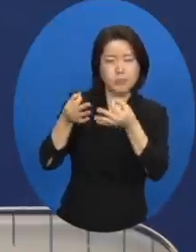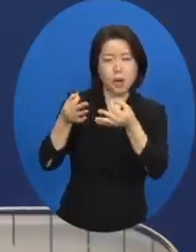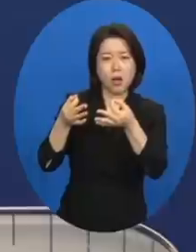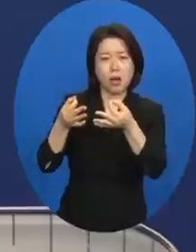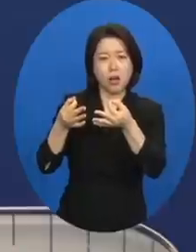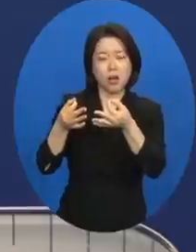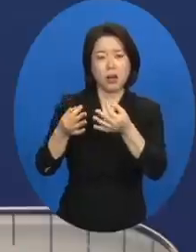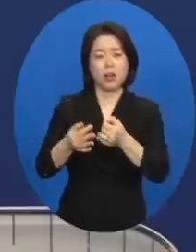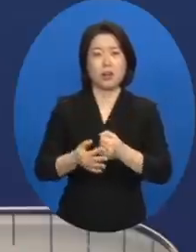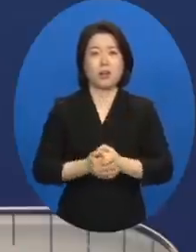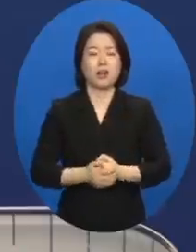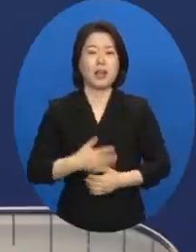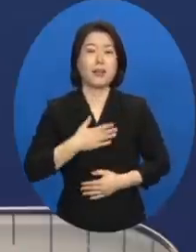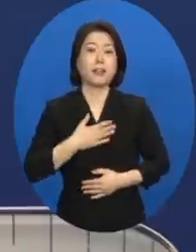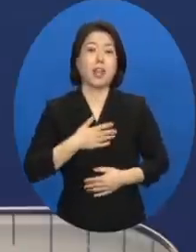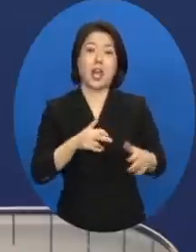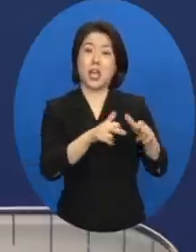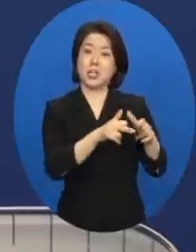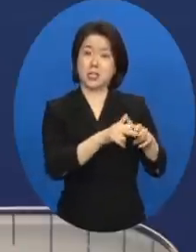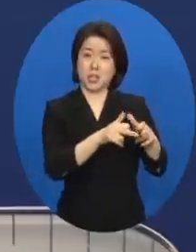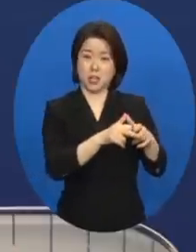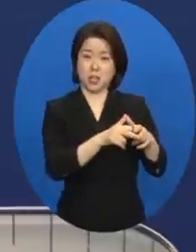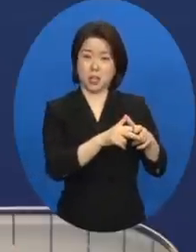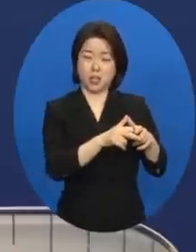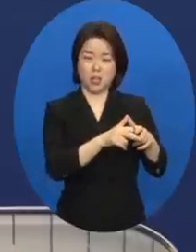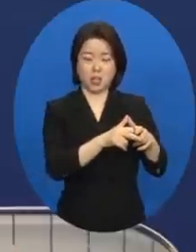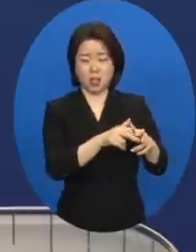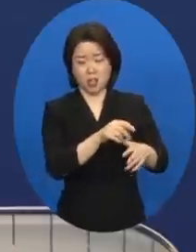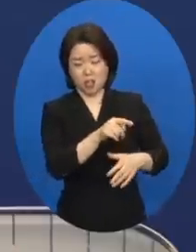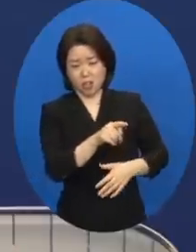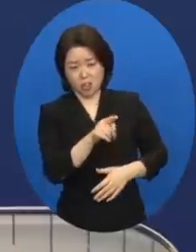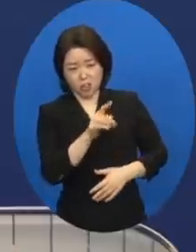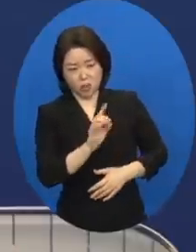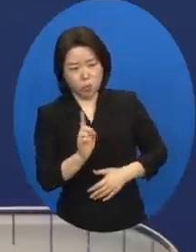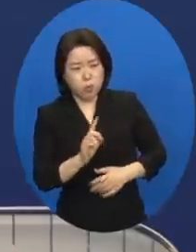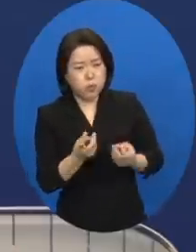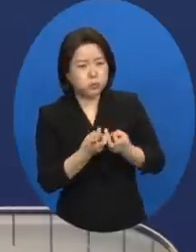제가 장애가 있는데 뭘 하겠어?